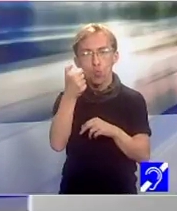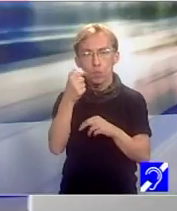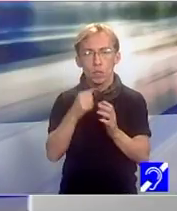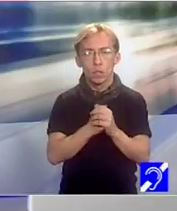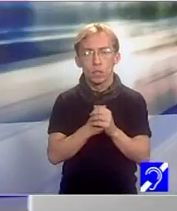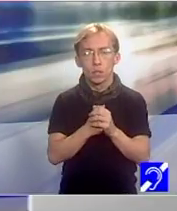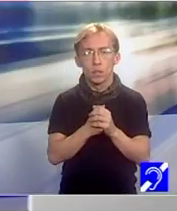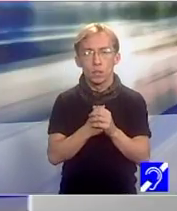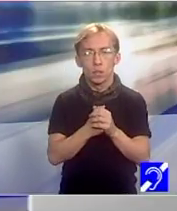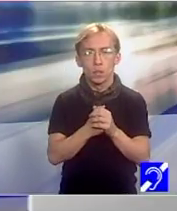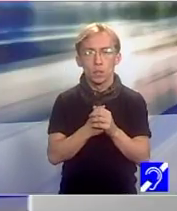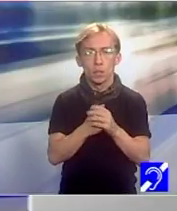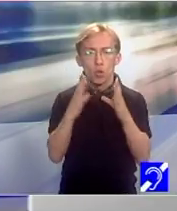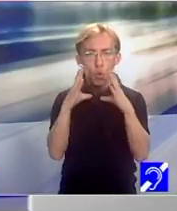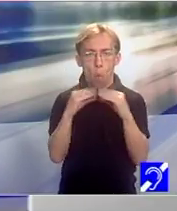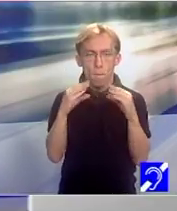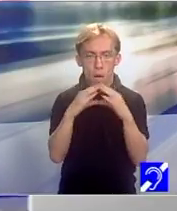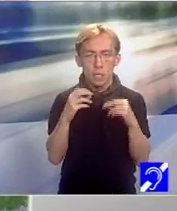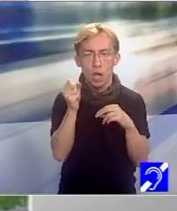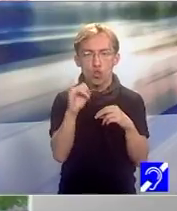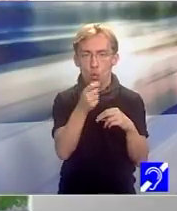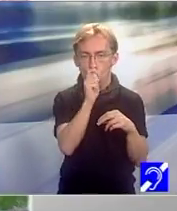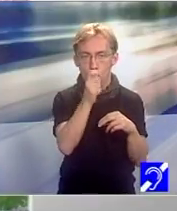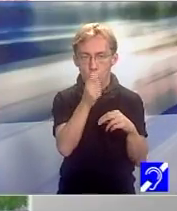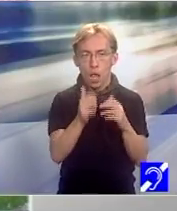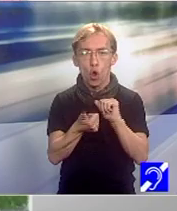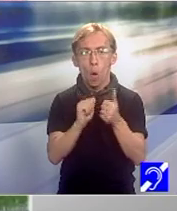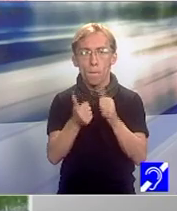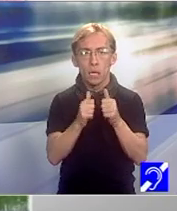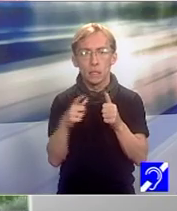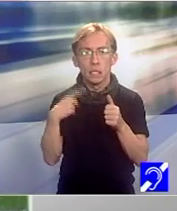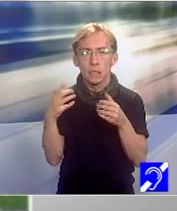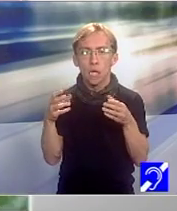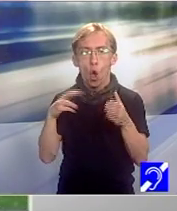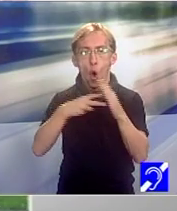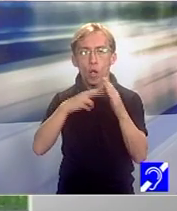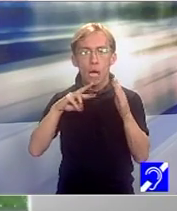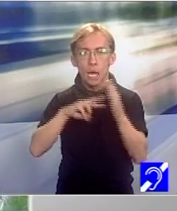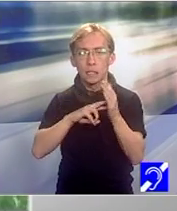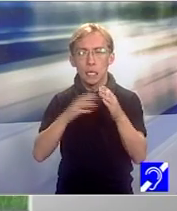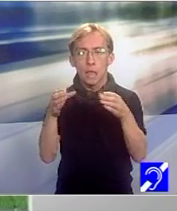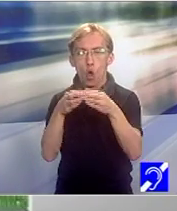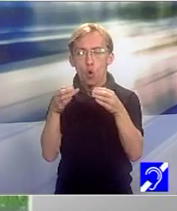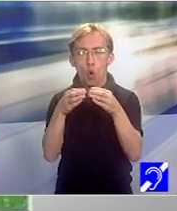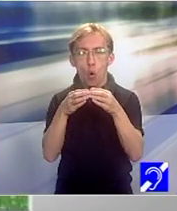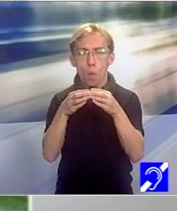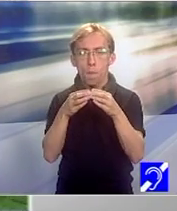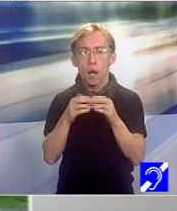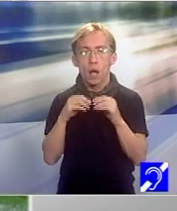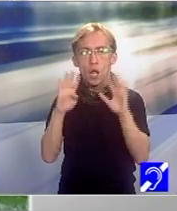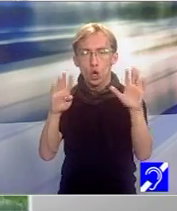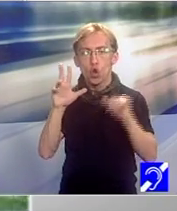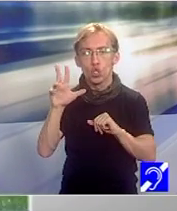cu dizabilități din România și Ungaria. Competiția este organizată de Clubul Sportiv Maraton 93